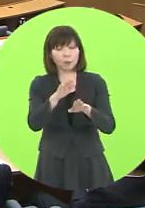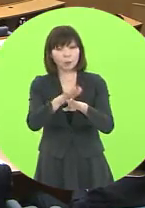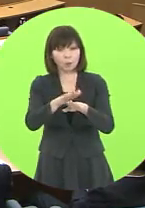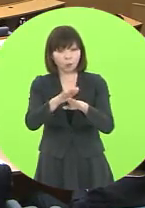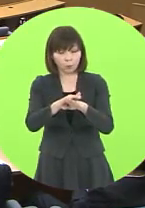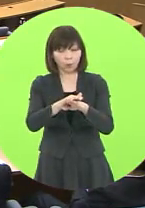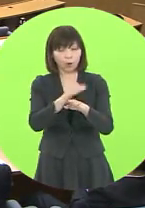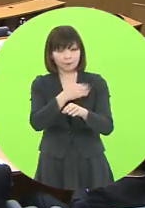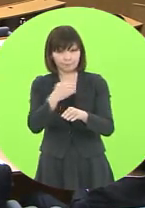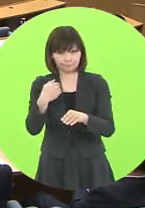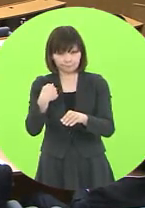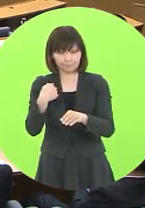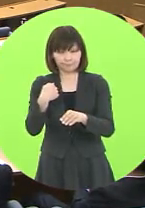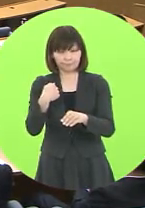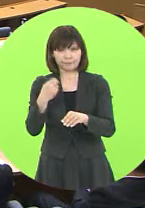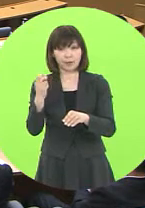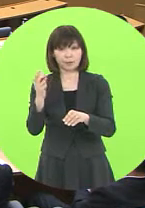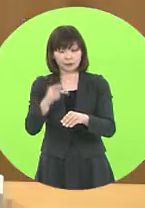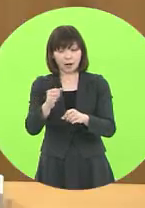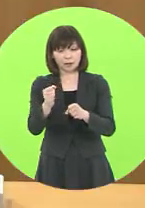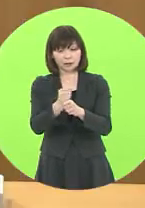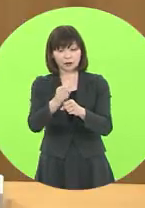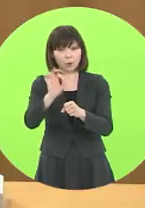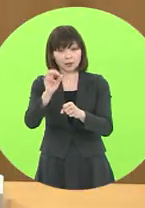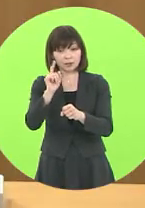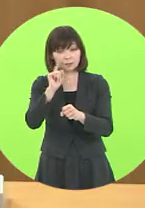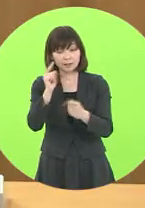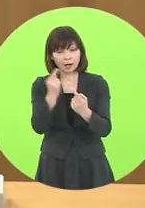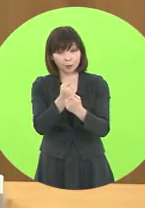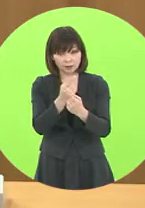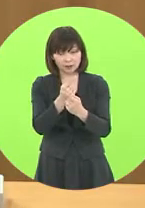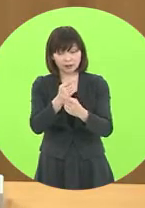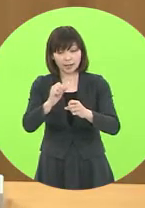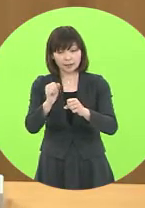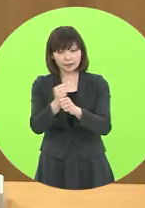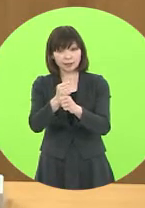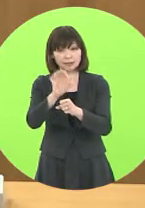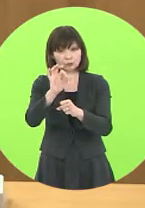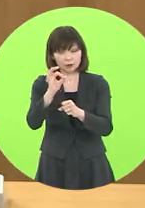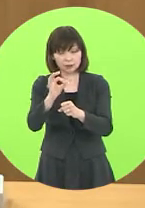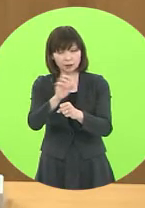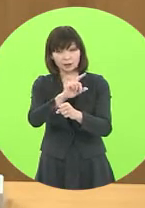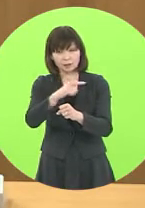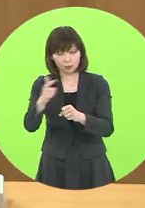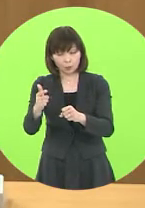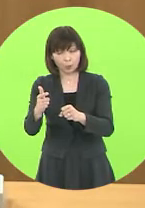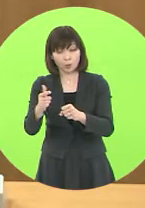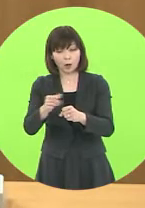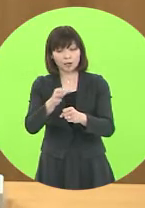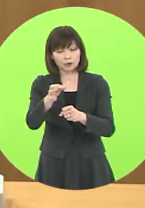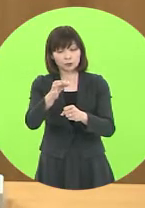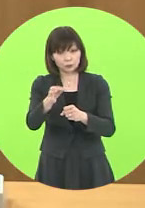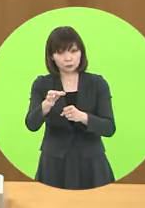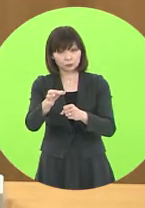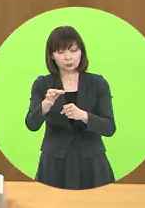業費見直しを反映した建設費、理事管理費などの支出見込み額を料金収入